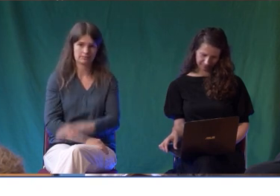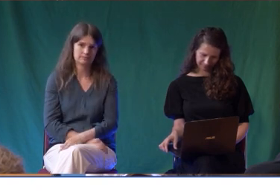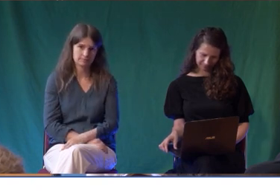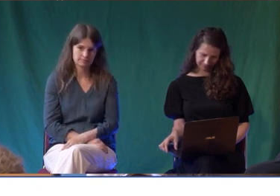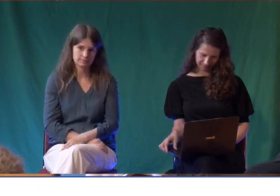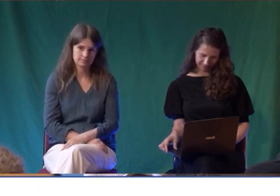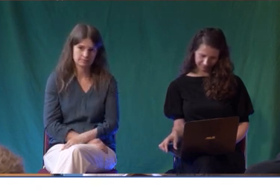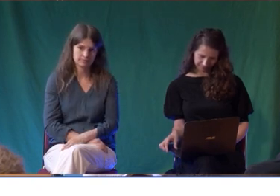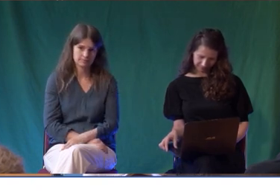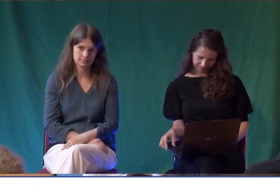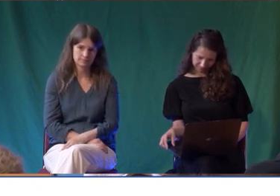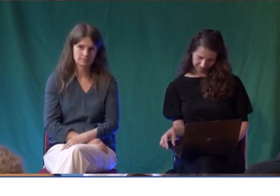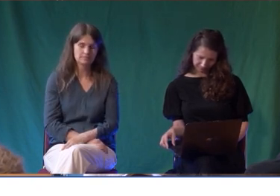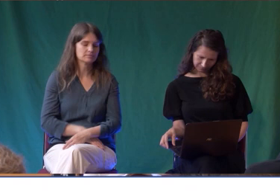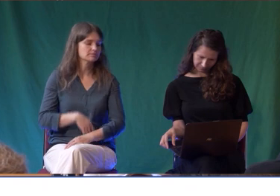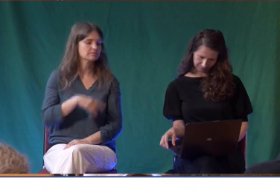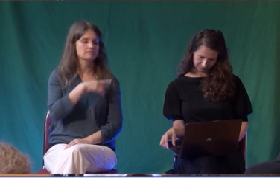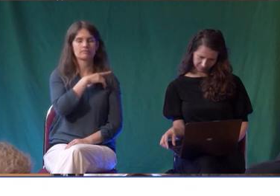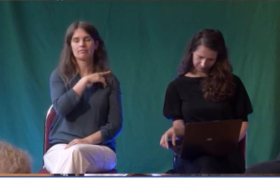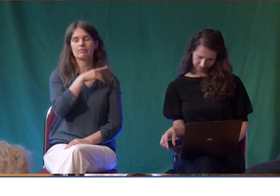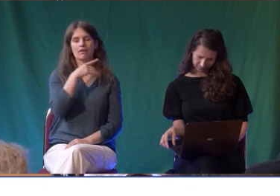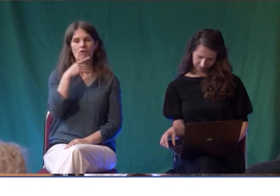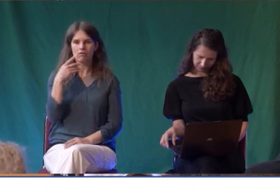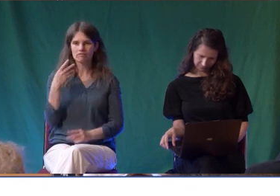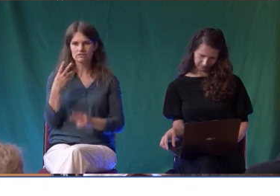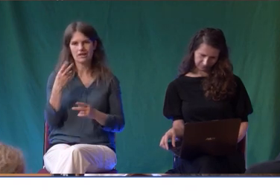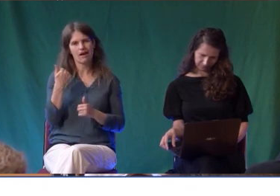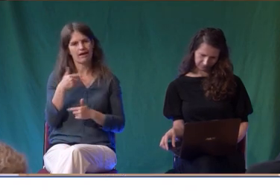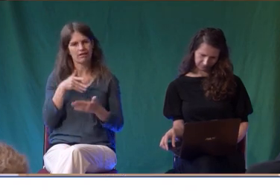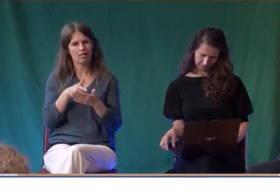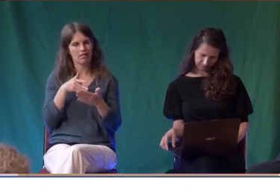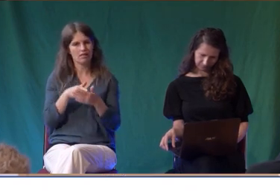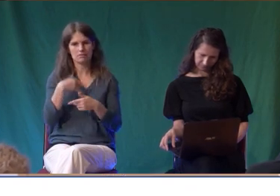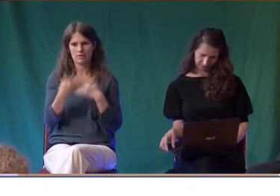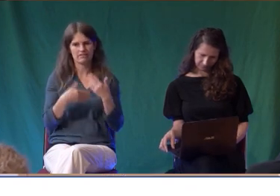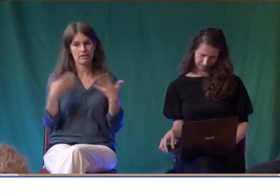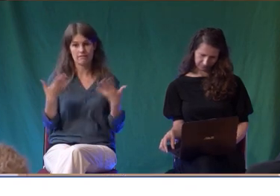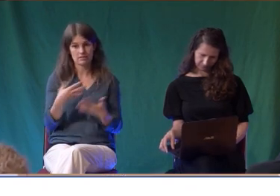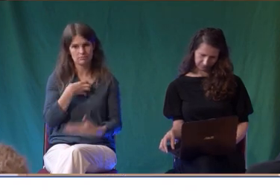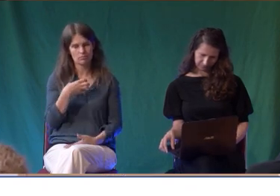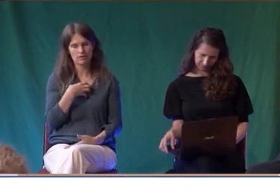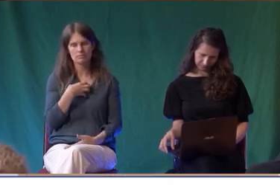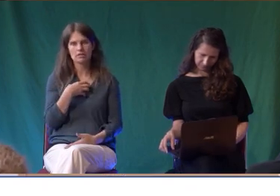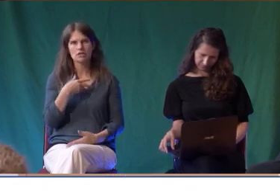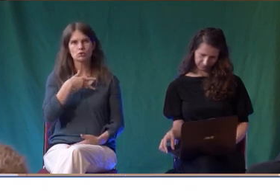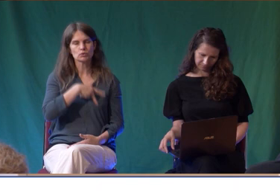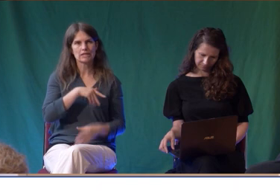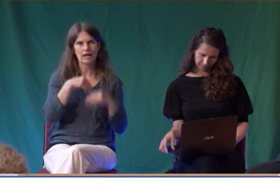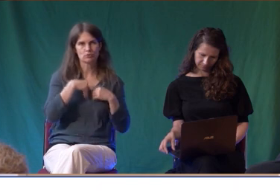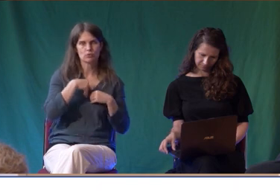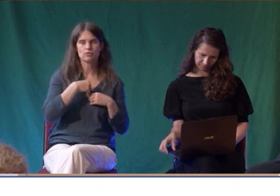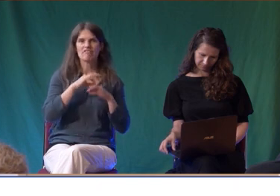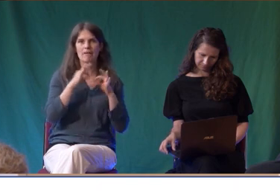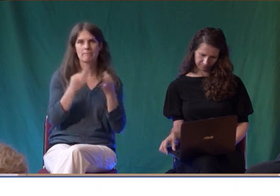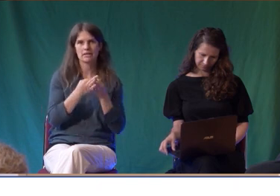ein wichtiger Stolperstein machen wir immer wieder die Erfahrung sind diese schon mehrfach erwähnten zur selbstpsychologischen familienpsychologischen Sachverständigen